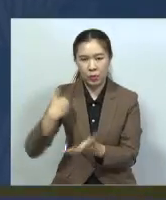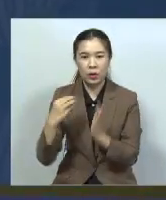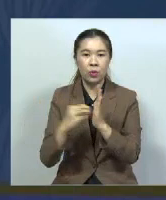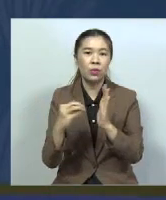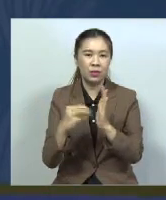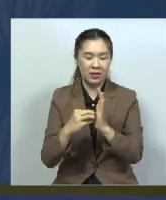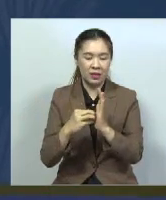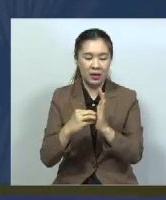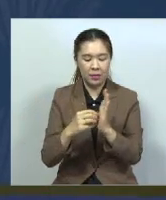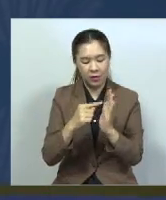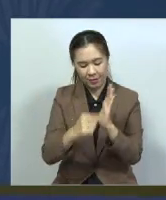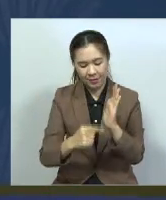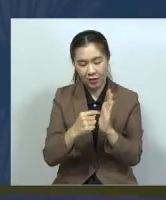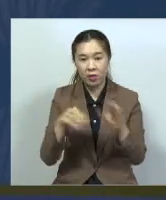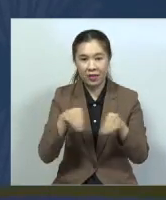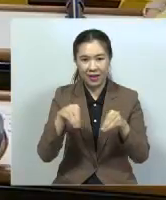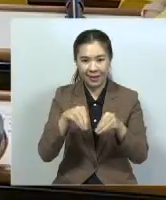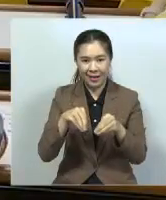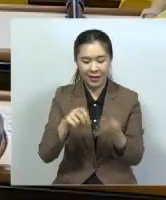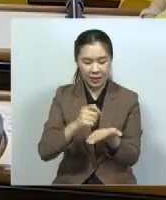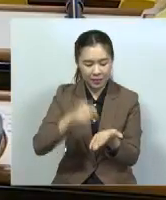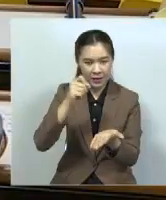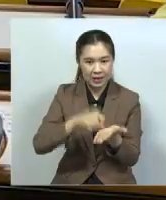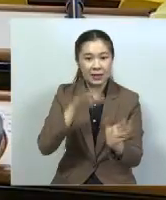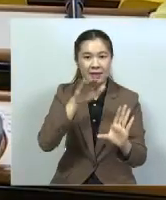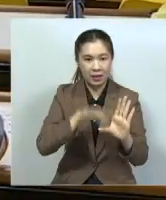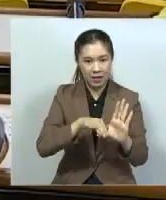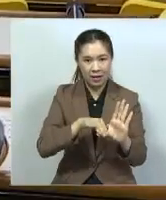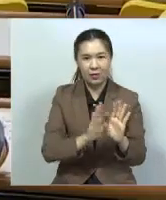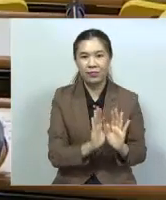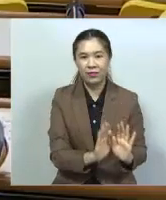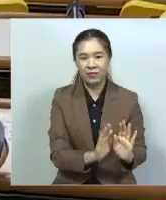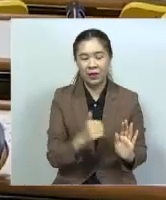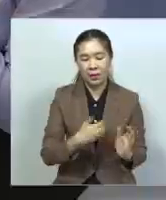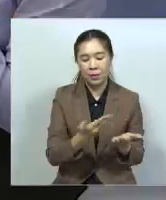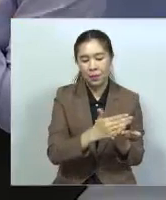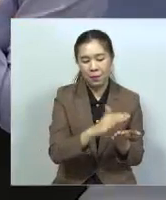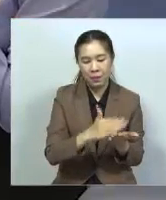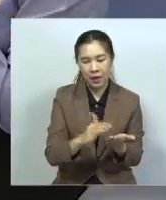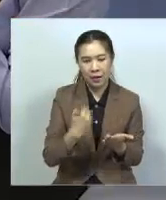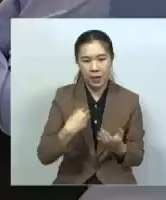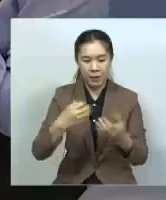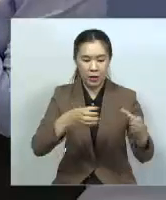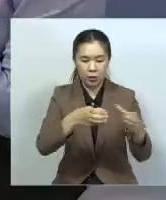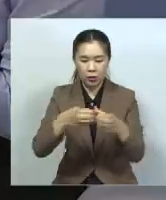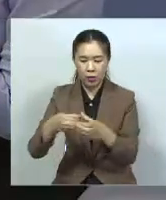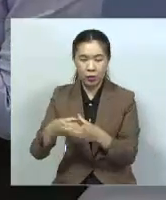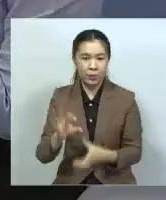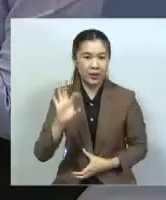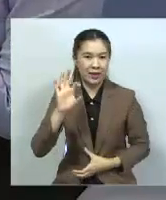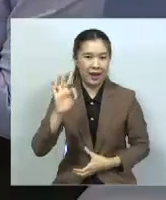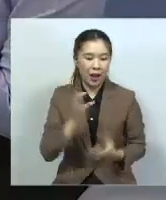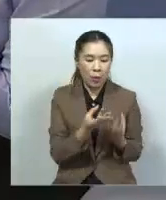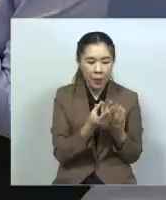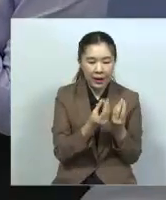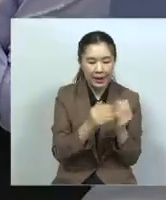ตกรุงเทพมหานครและปริมณฑลที่ลงทะเบียนเข้าร่วมกิจกรรมไว้โดยมีการแบ่งรอบการมอบออกเป็น9กลุ่มค่ะเรียงตาม